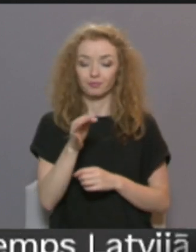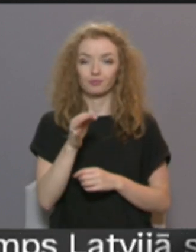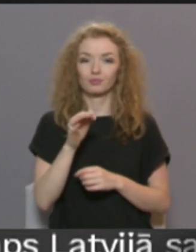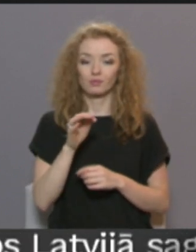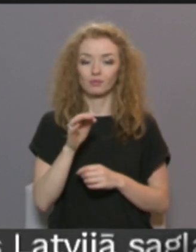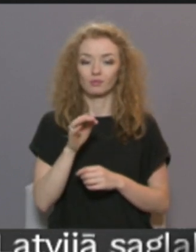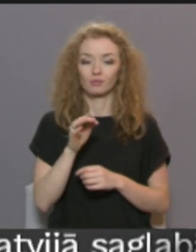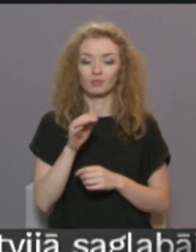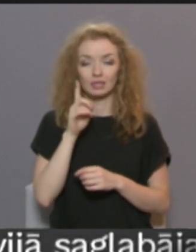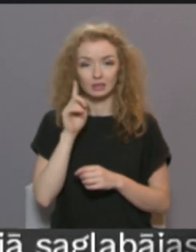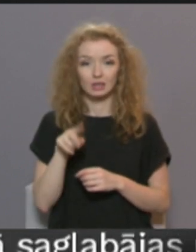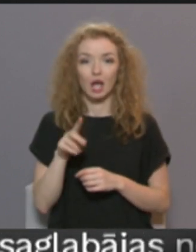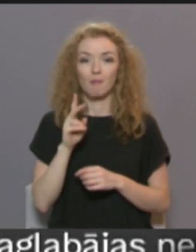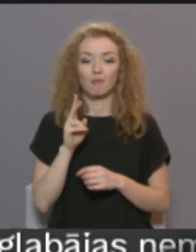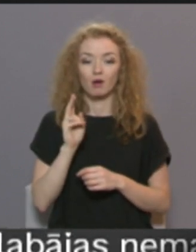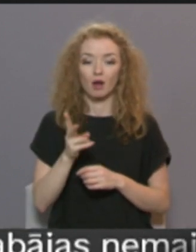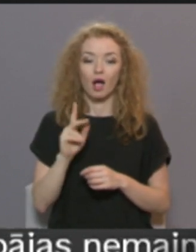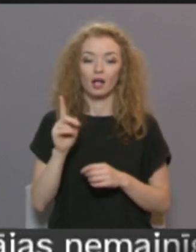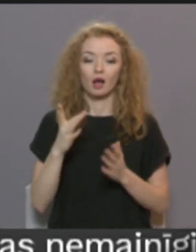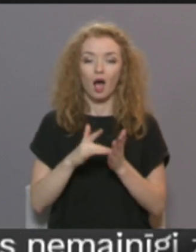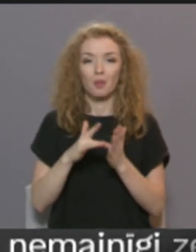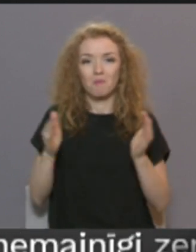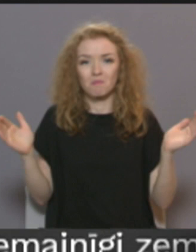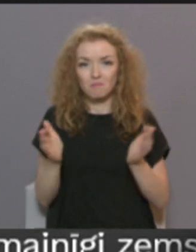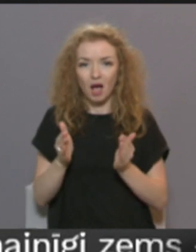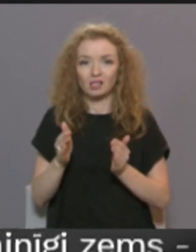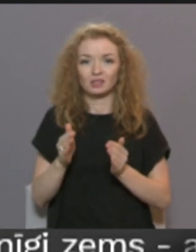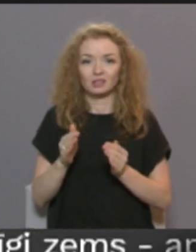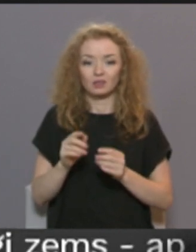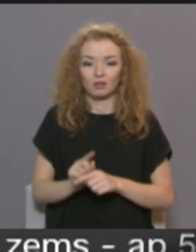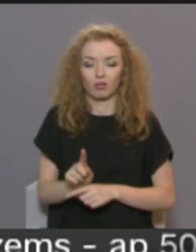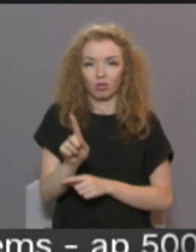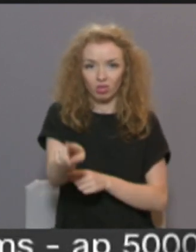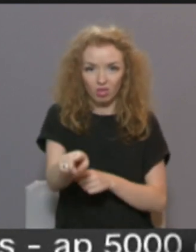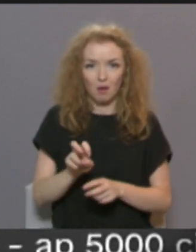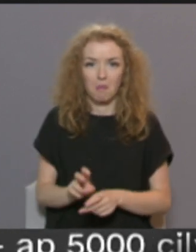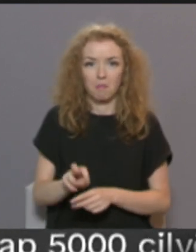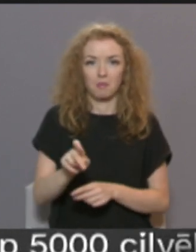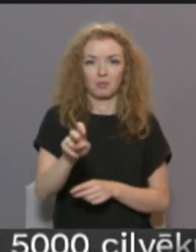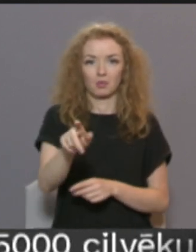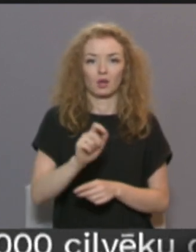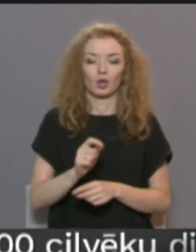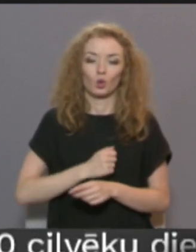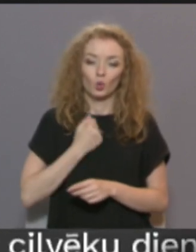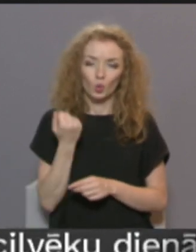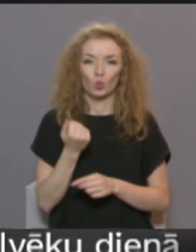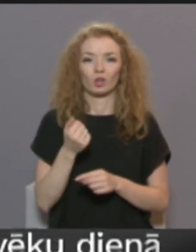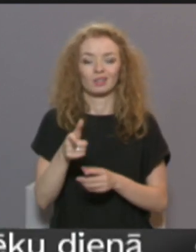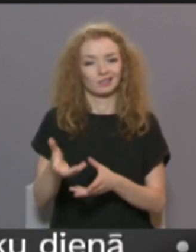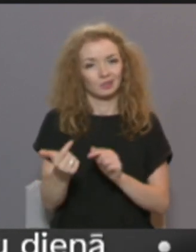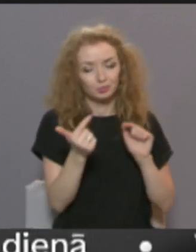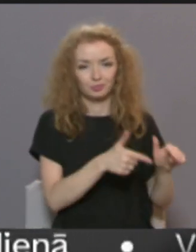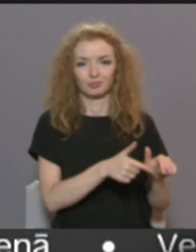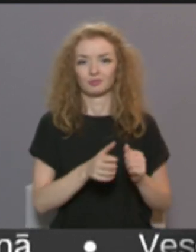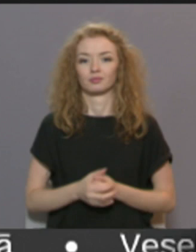caurtek kaut kādus mazus aizsprostiņus, ko cilvēki pašpriekš sevis ir uztaisījuši mītisku iemeslu pēc un tam